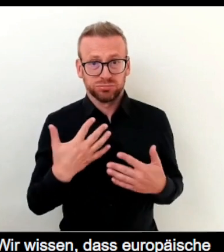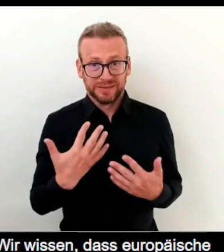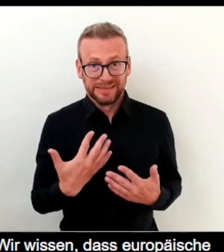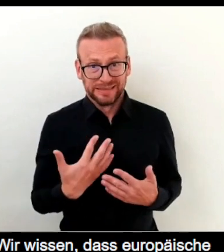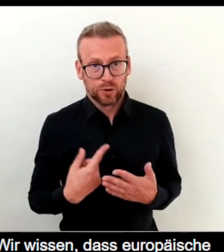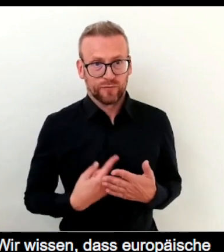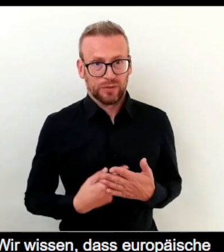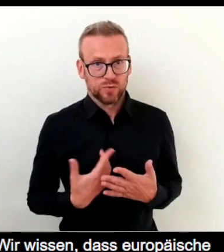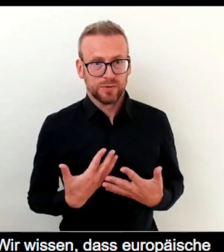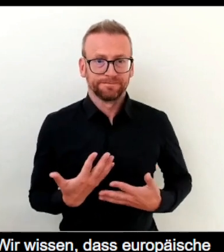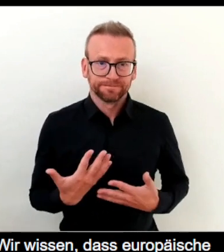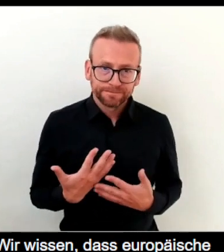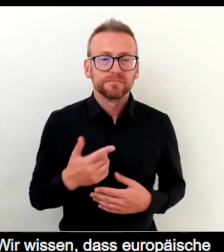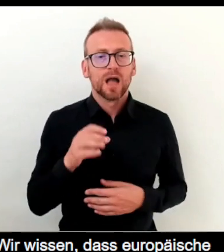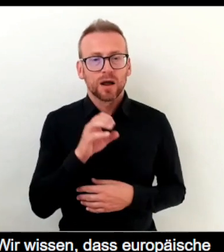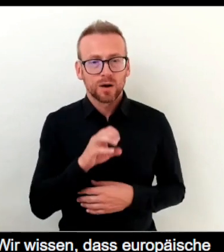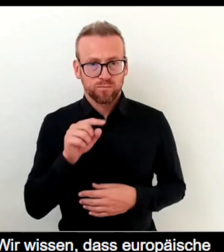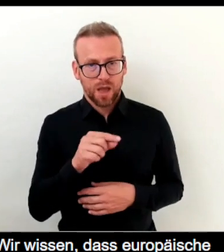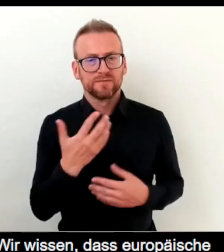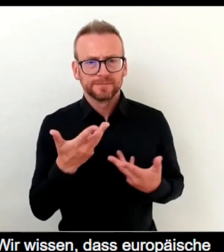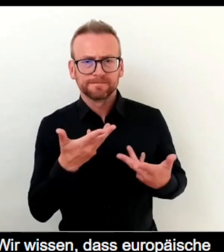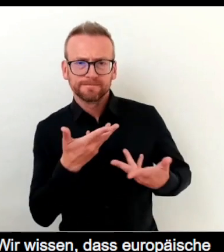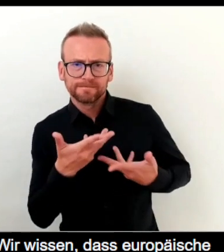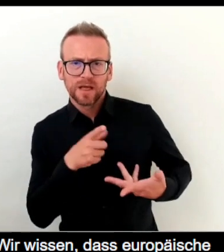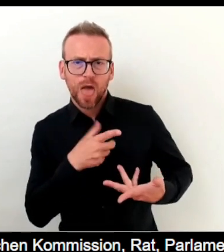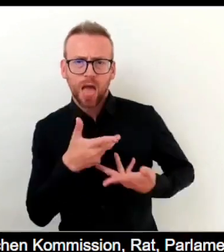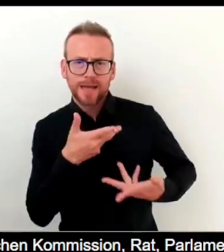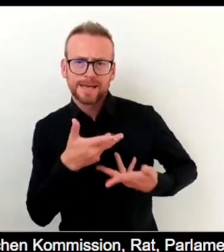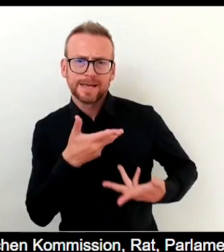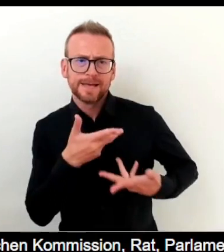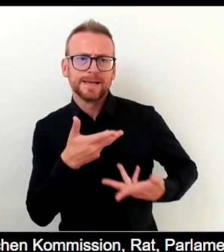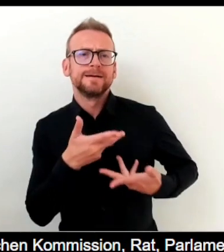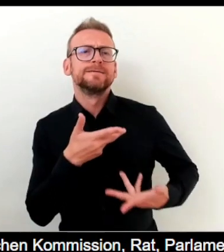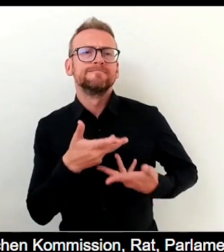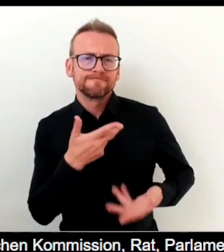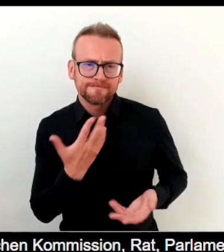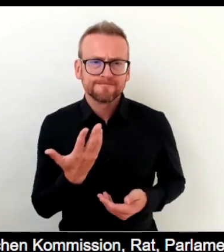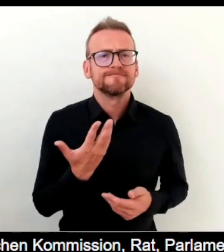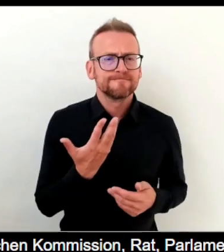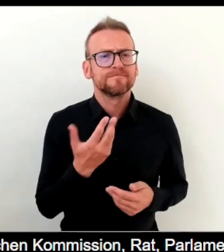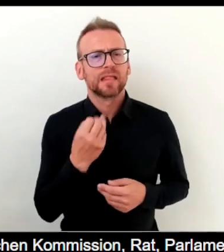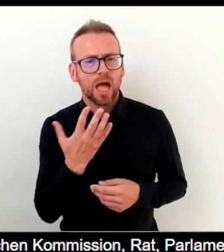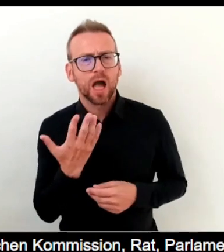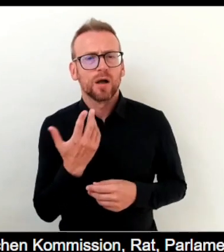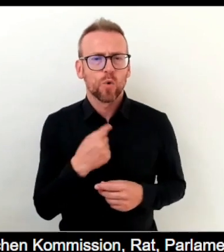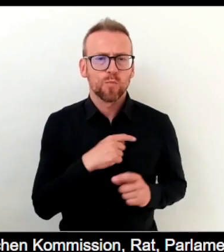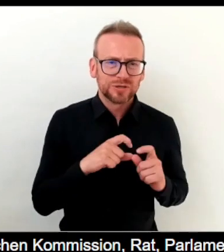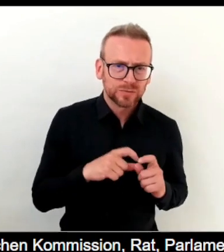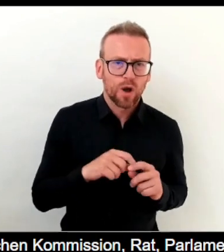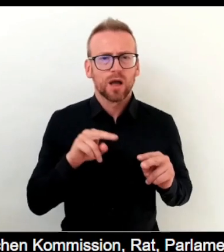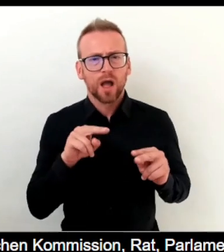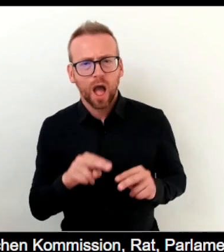übernehmen werden. Und was ganz wichtig ist noch, es deutet sich ja an, dass Gesellschafter sich zurückziehen aus